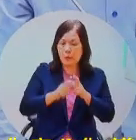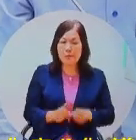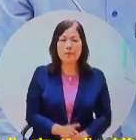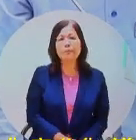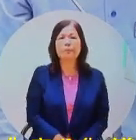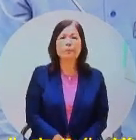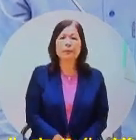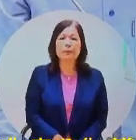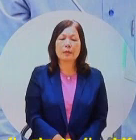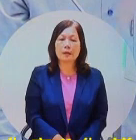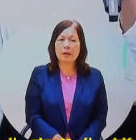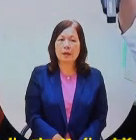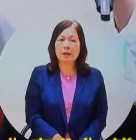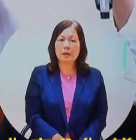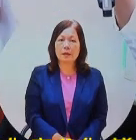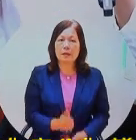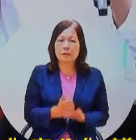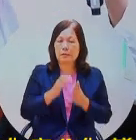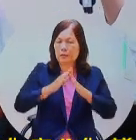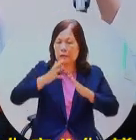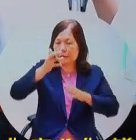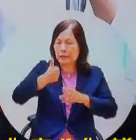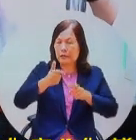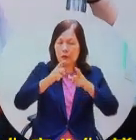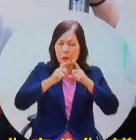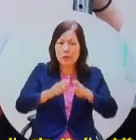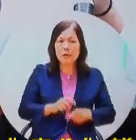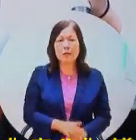请市长答复。